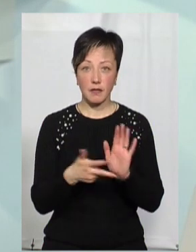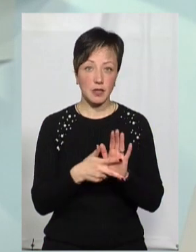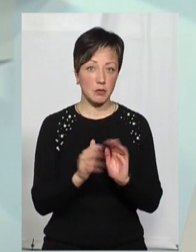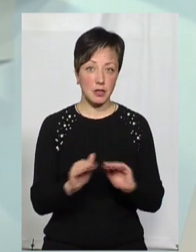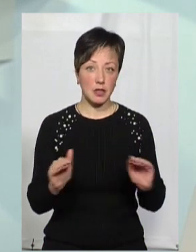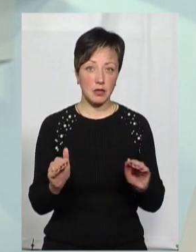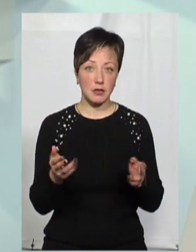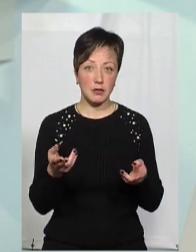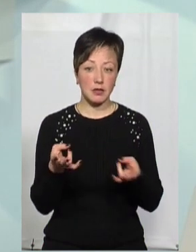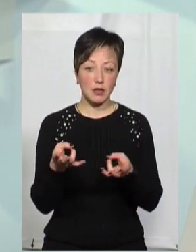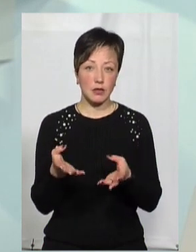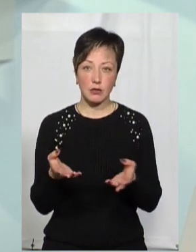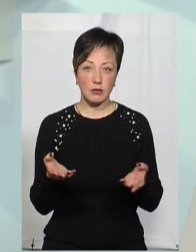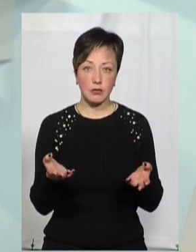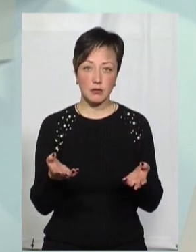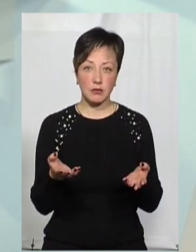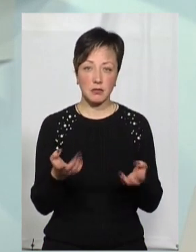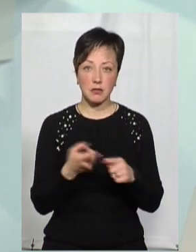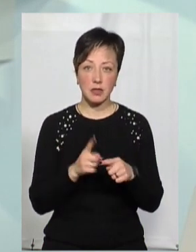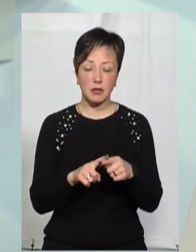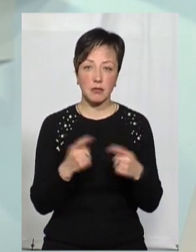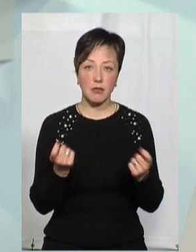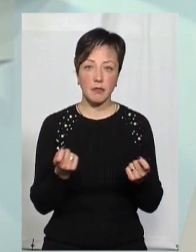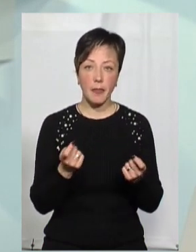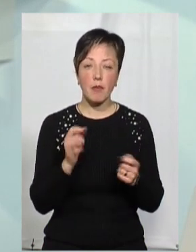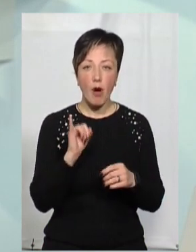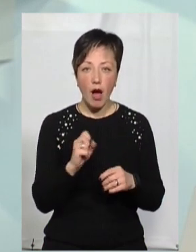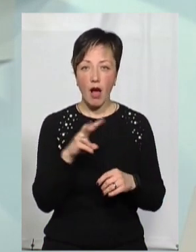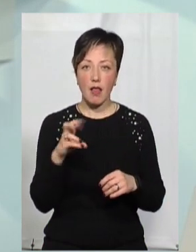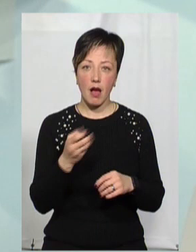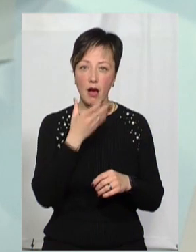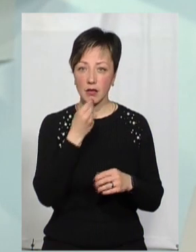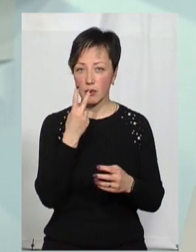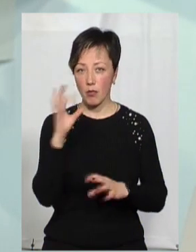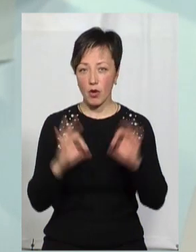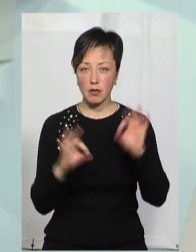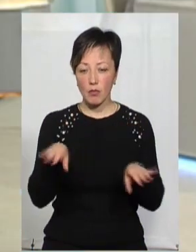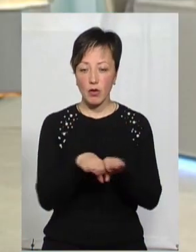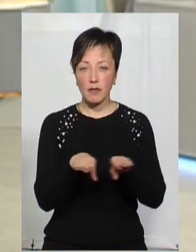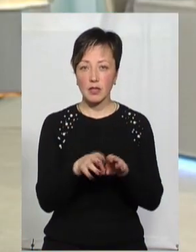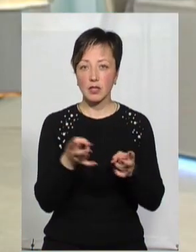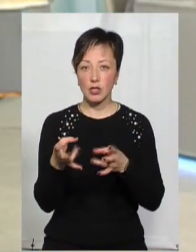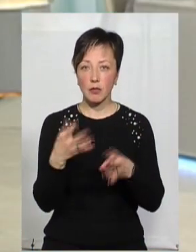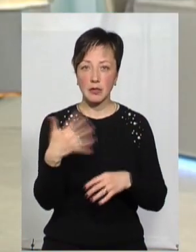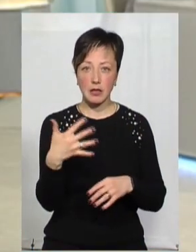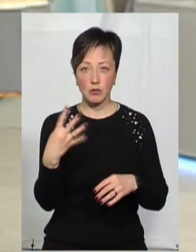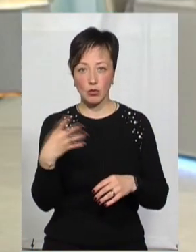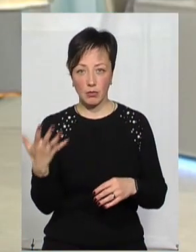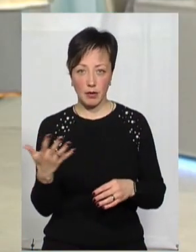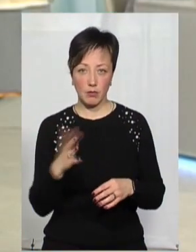8 дітей залишено, я вважаю, що це, ну, це погано, але це дуже гарний показник в порівнянні з тим, як залишали по 50,